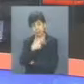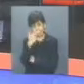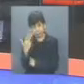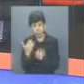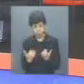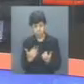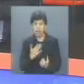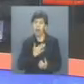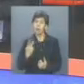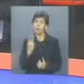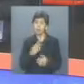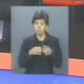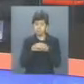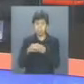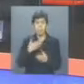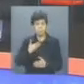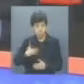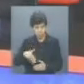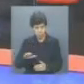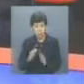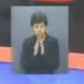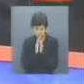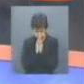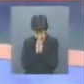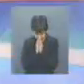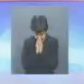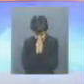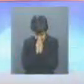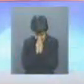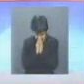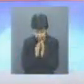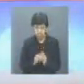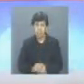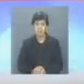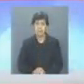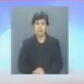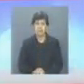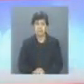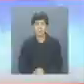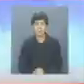ะคะเราทั้งสองคนพร้อมทีมงานลาไปก่อนนะคะสวัสดีค่ะ สวัสดีค่ะ